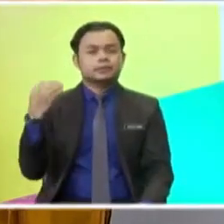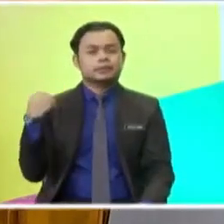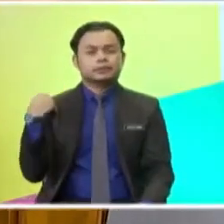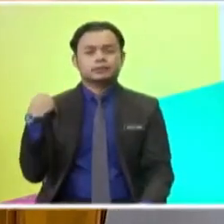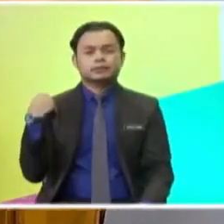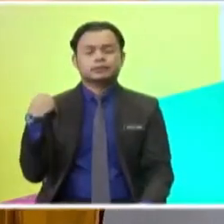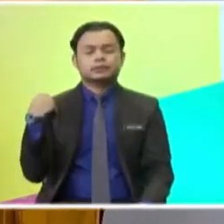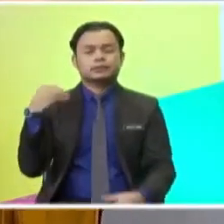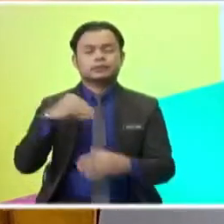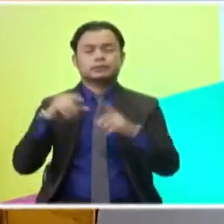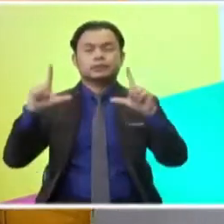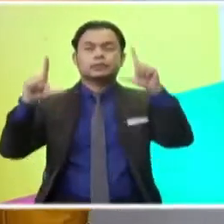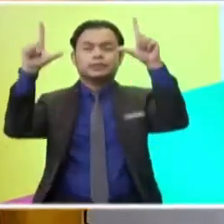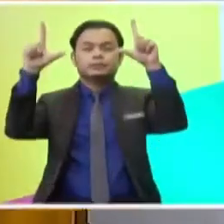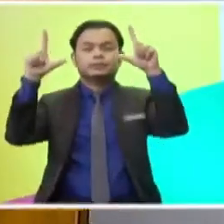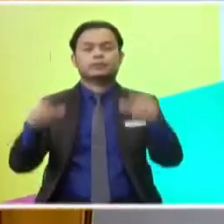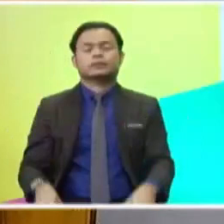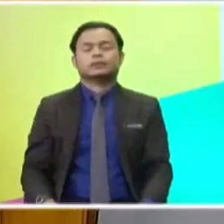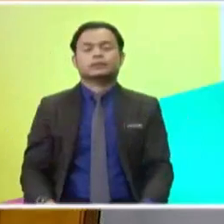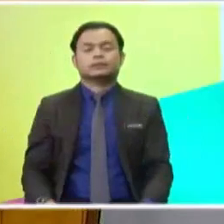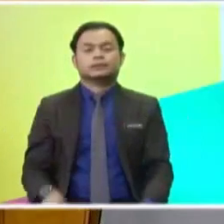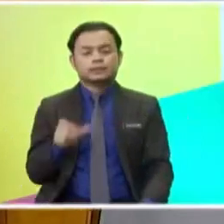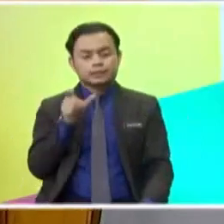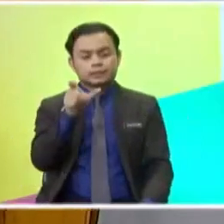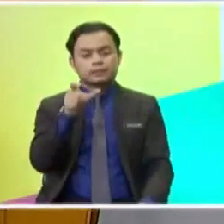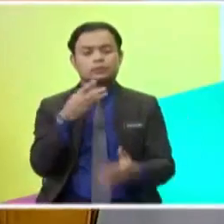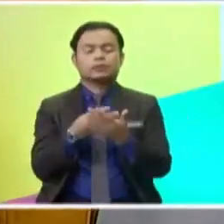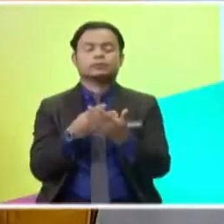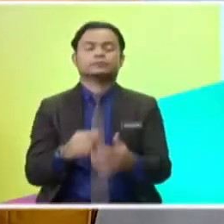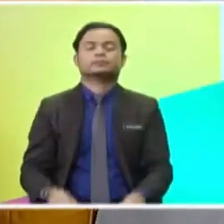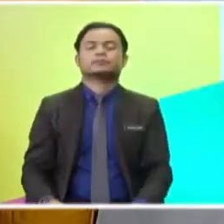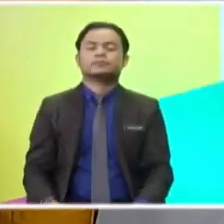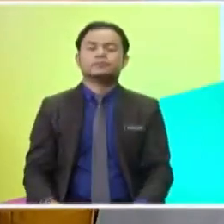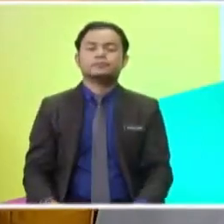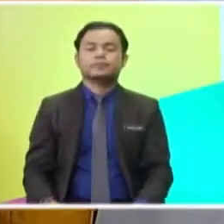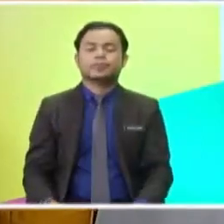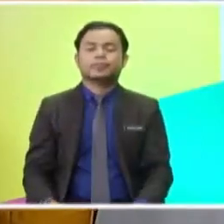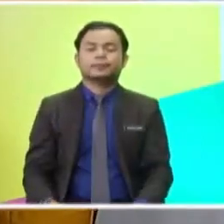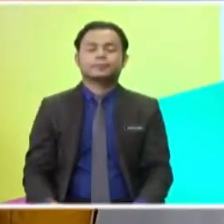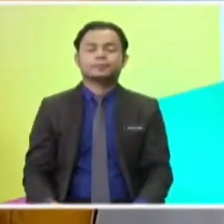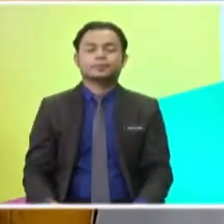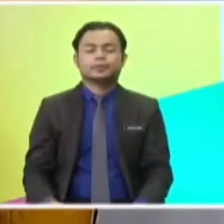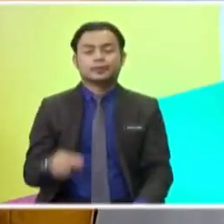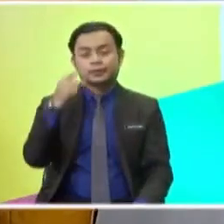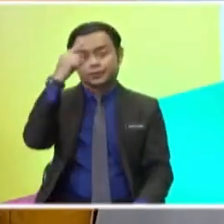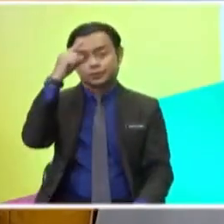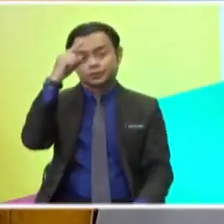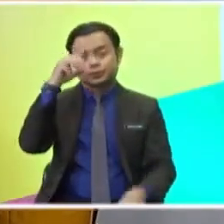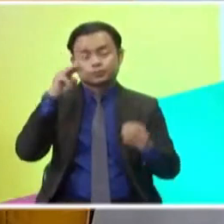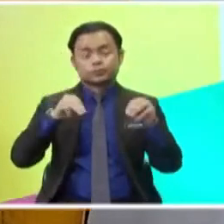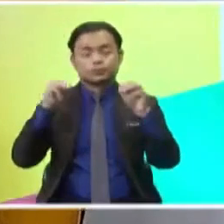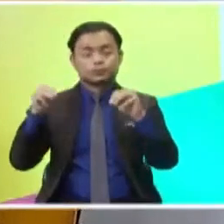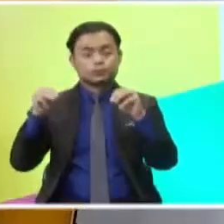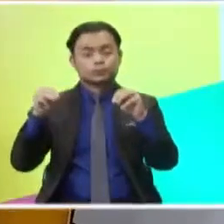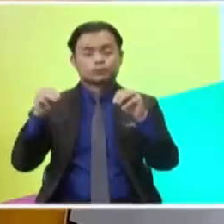mesin ATM, dia ada ya tulisan-tulisan titik-titik Braille. Boleh you rasa? Okey, boleh. Okay. Jadi, sebenarnya kalau untuk murid B1, peta ni taklah sebesar